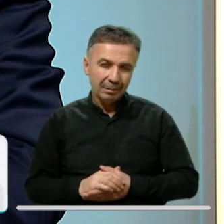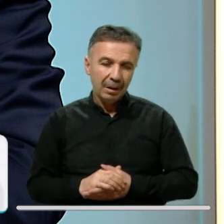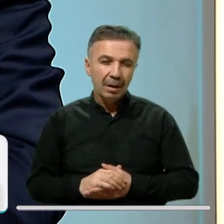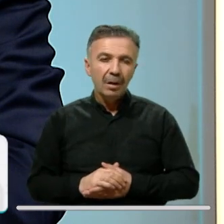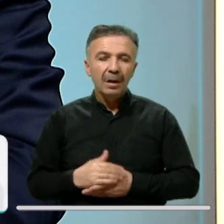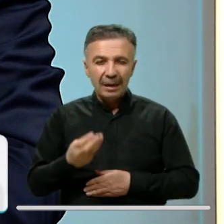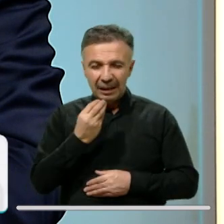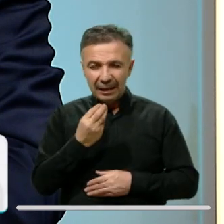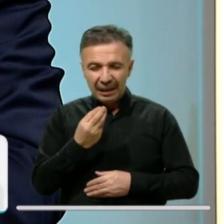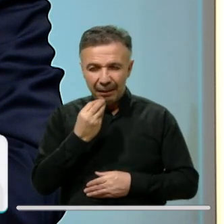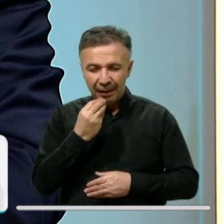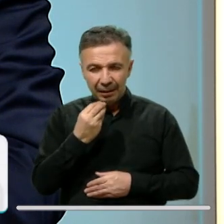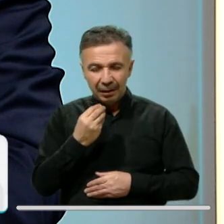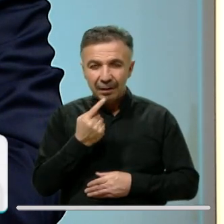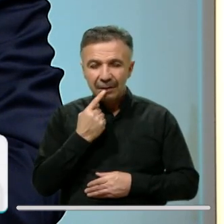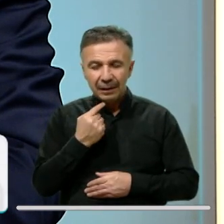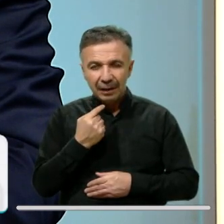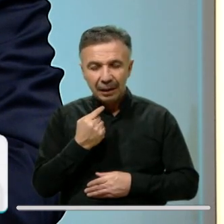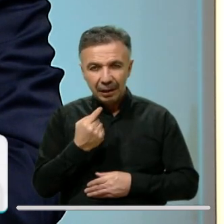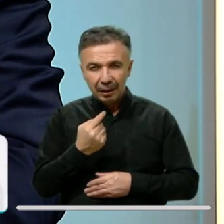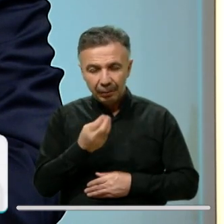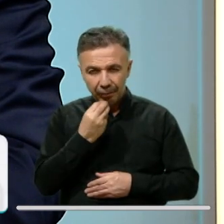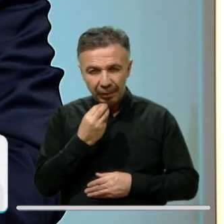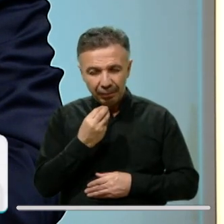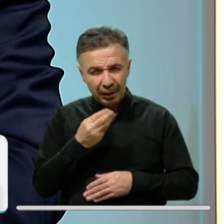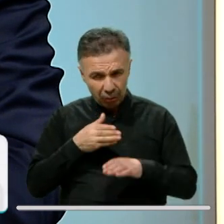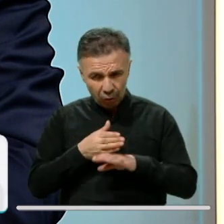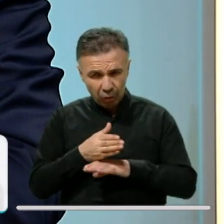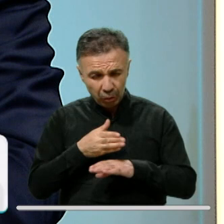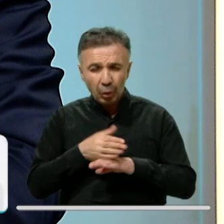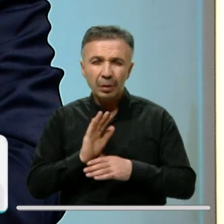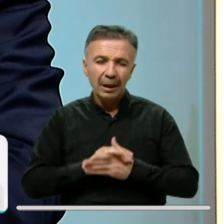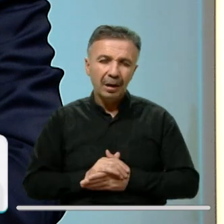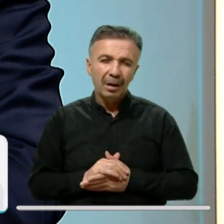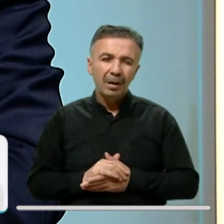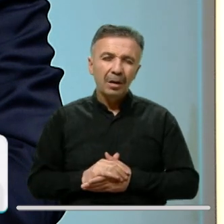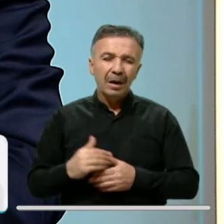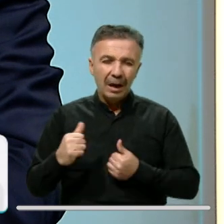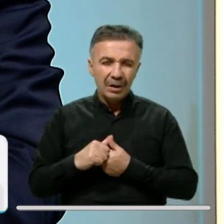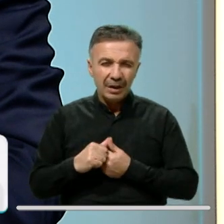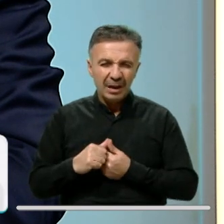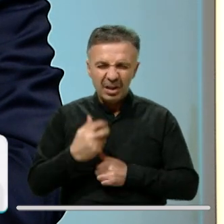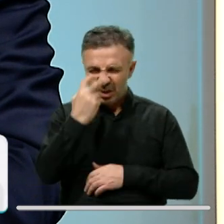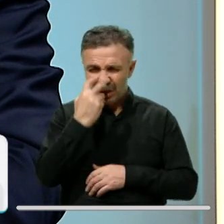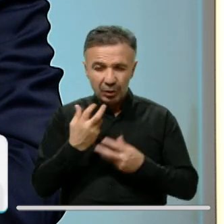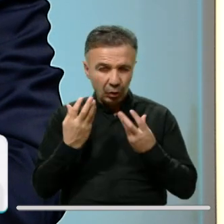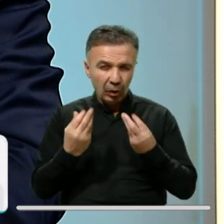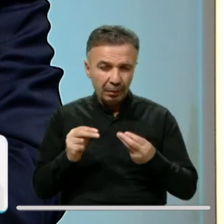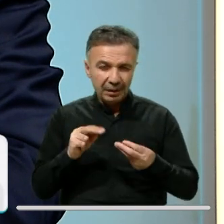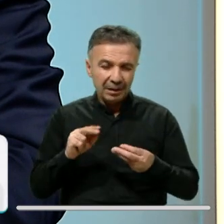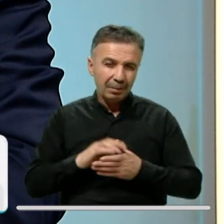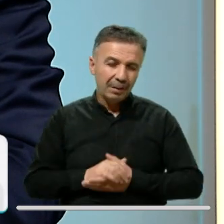Bakmaları doğru mudur? Çok doğru değildir. Yani kocalarının titiz olması gibi veya sık sık